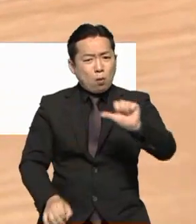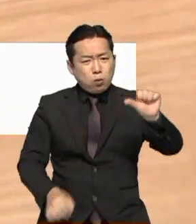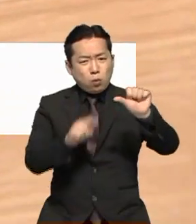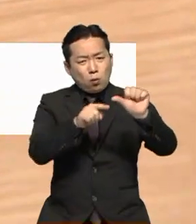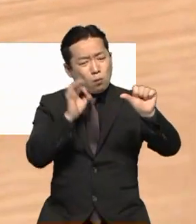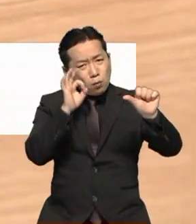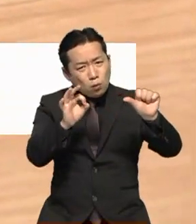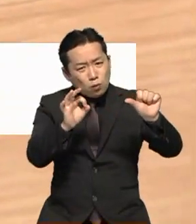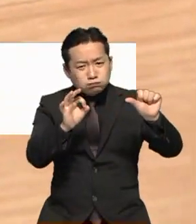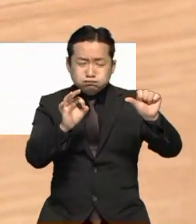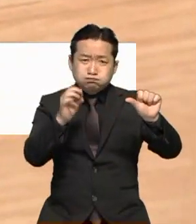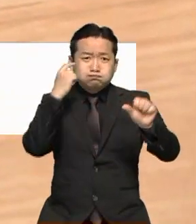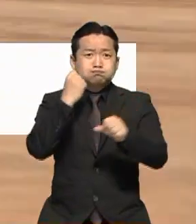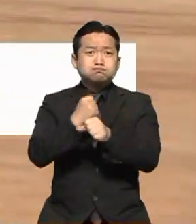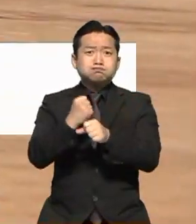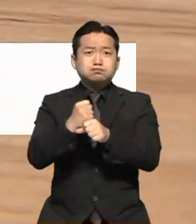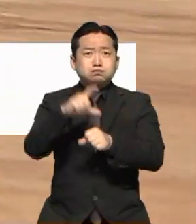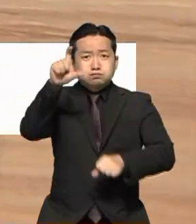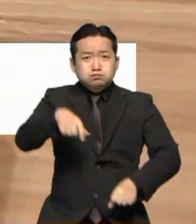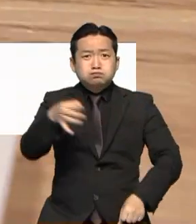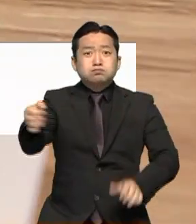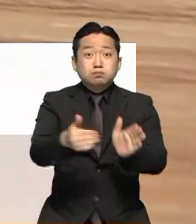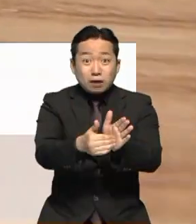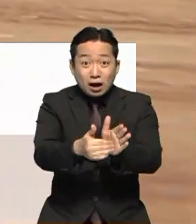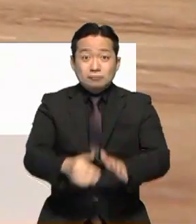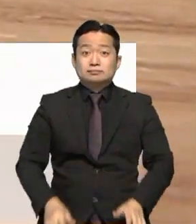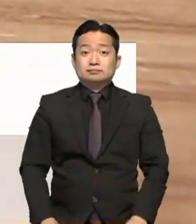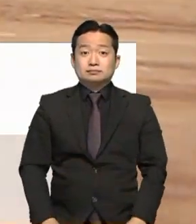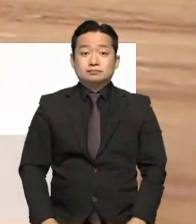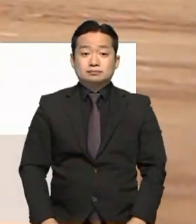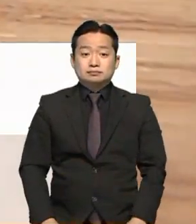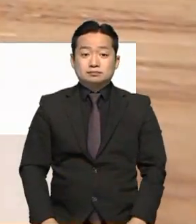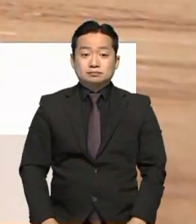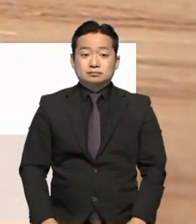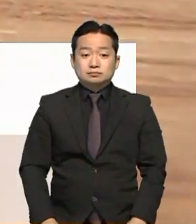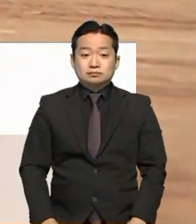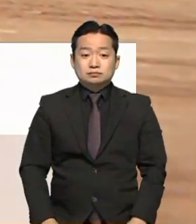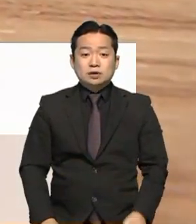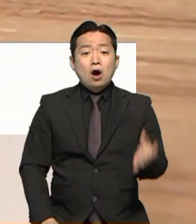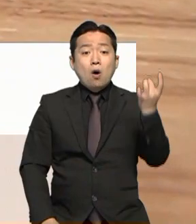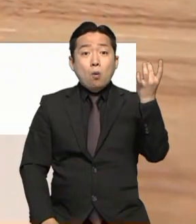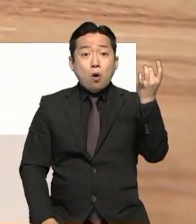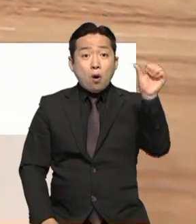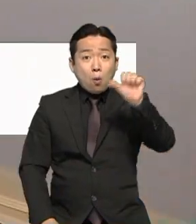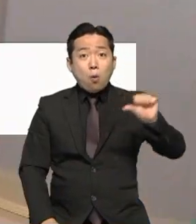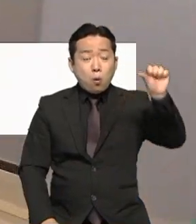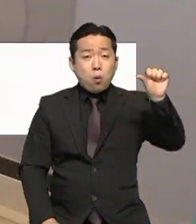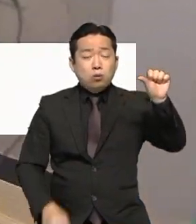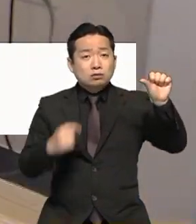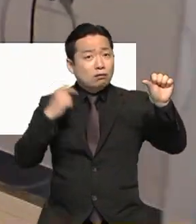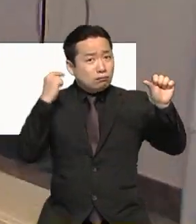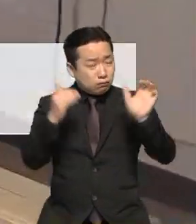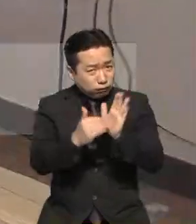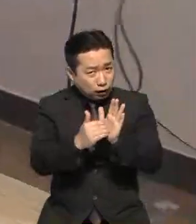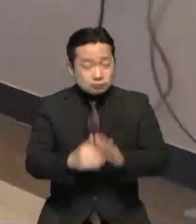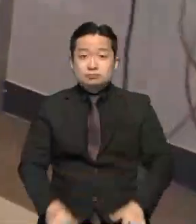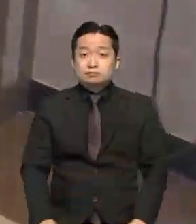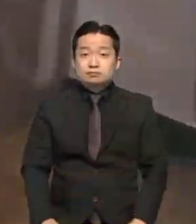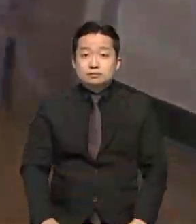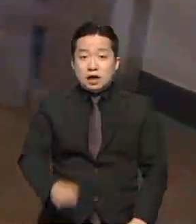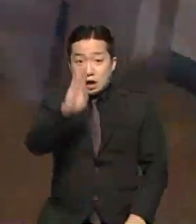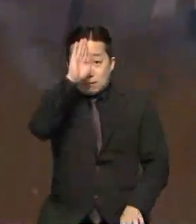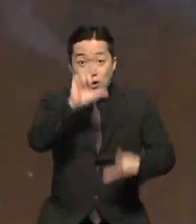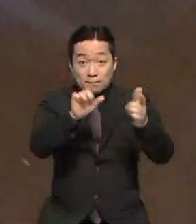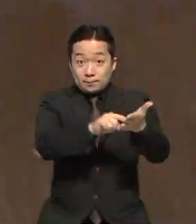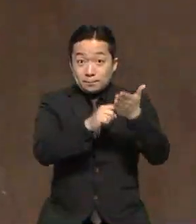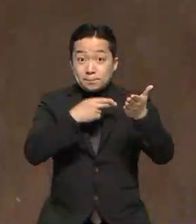해가지고 당황하다가 결제를 했거든요. 5천 원이라고 들었는데 정부는 무증상